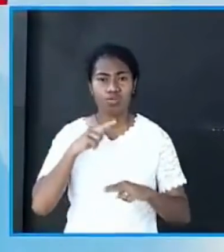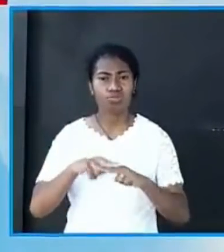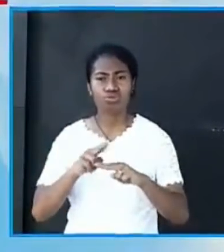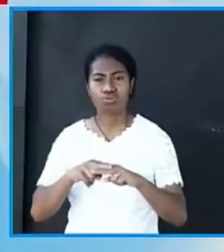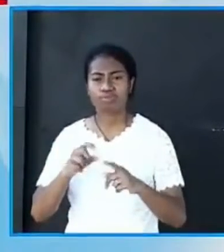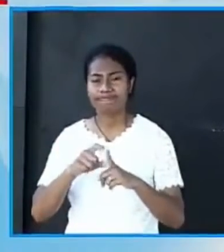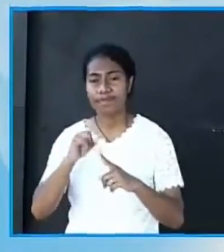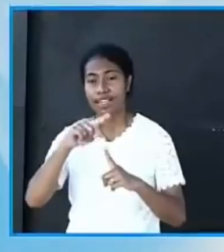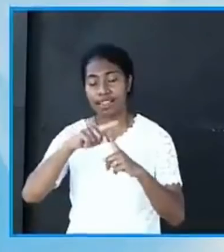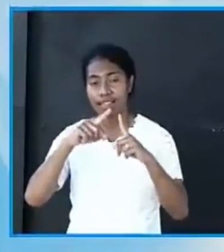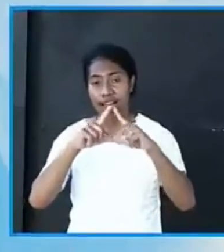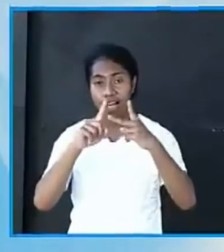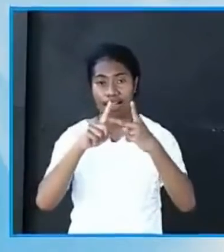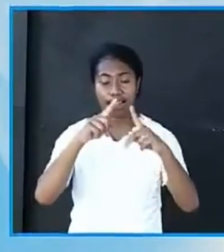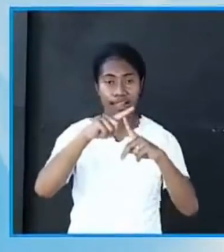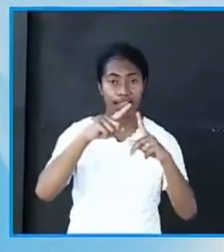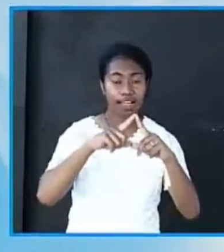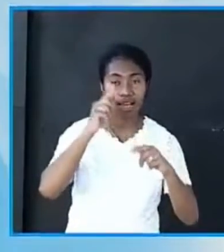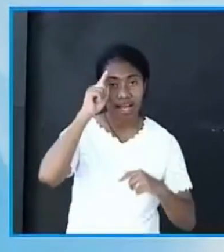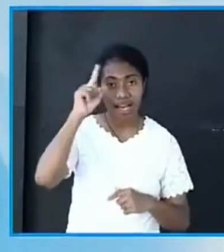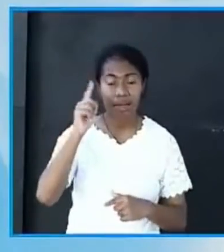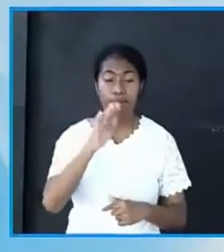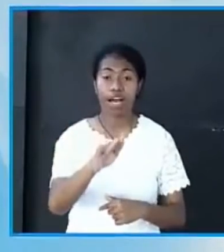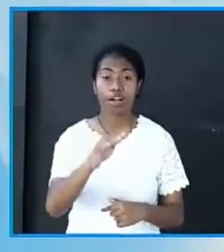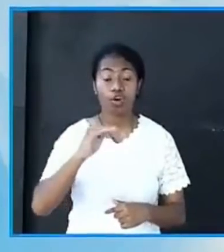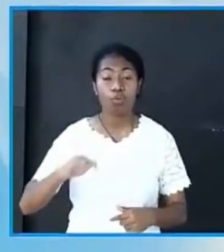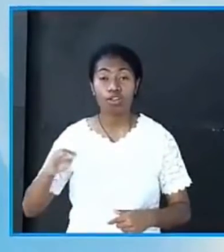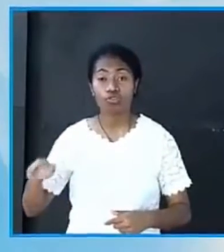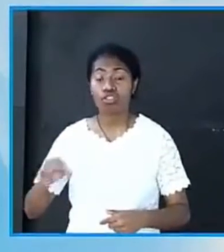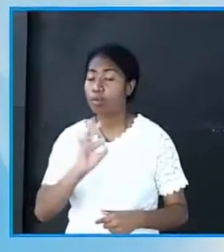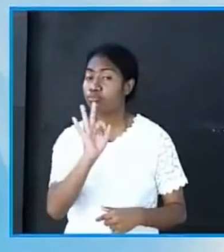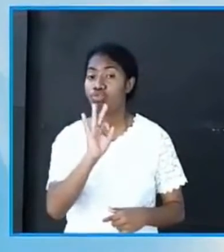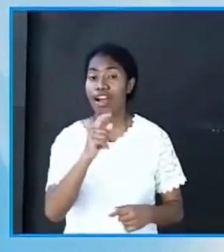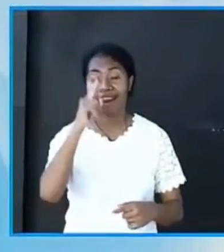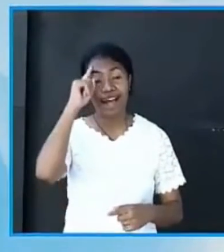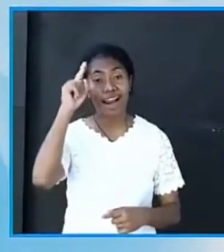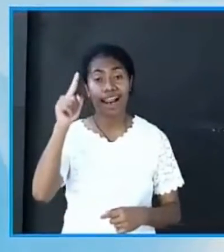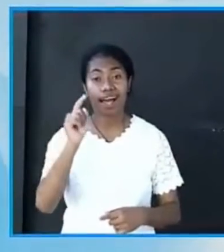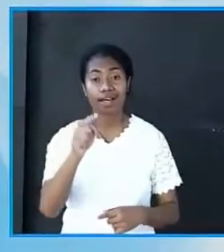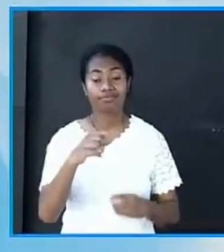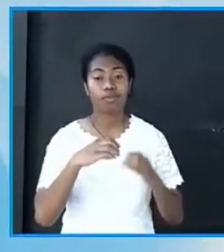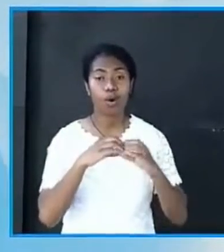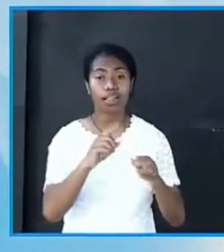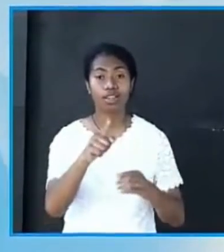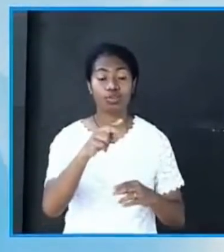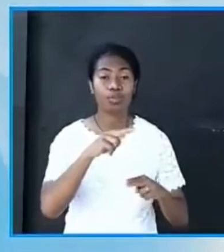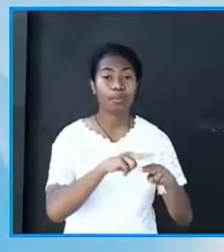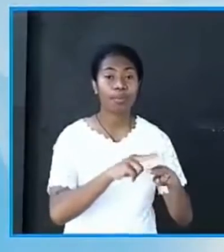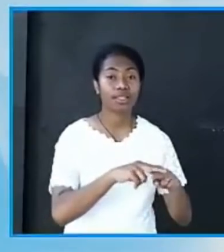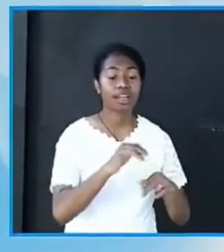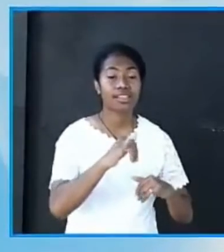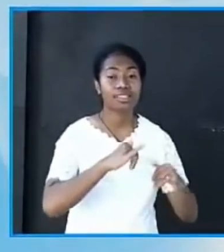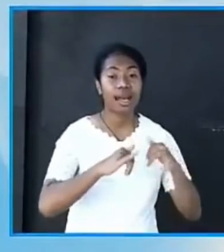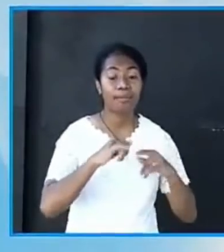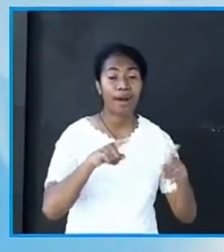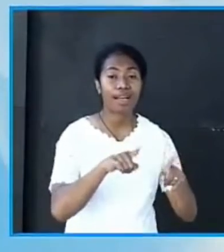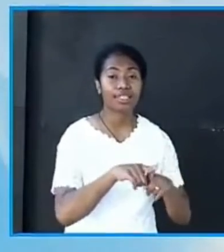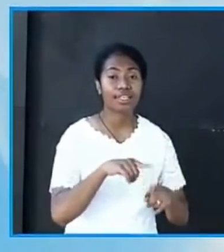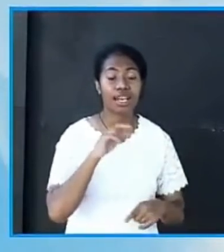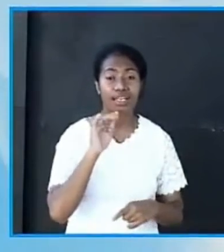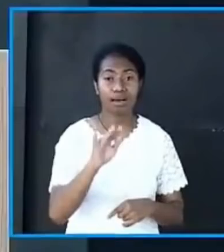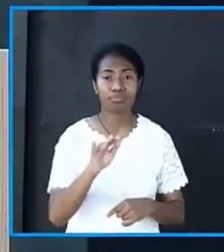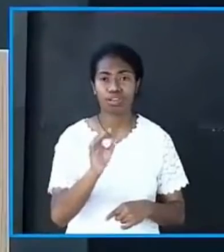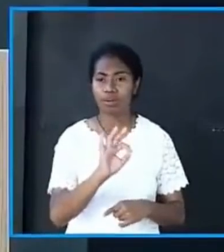Tahta Allah di tengah-tengah lautan padahal engkau manusia bukan Allah walau hatimu menempatkan diri sama dengan Allah